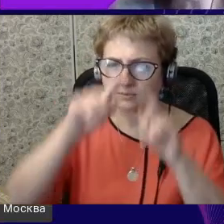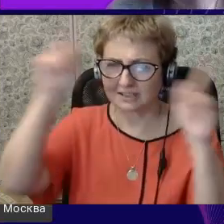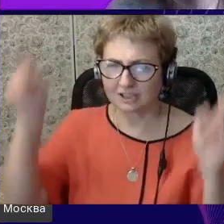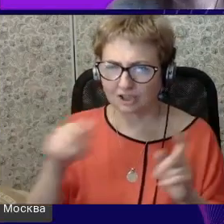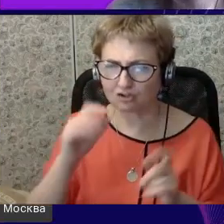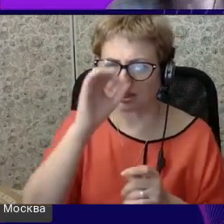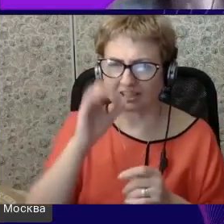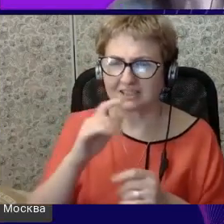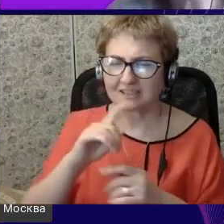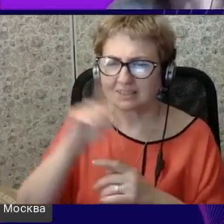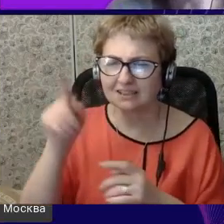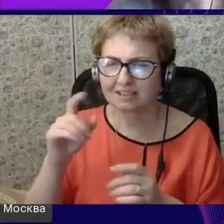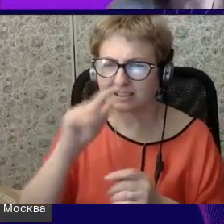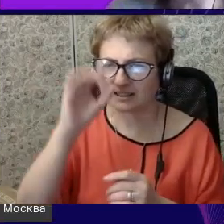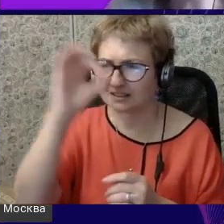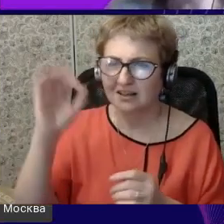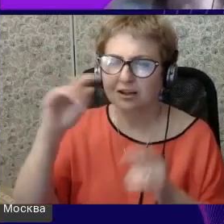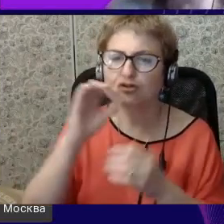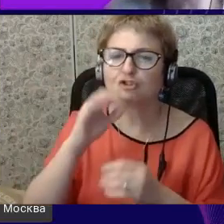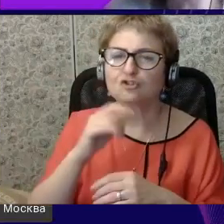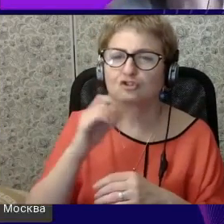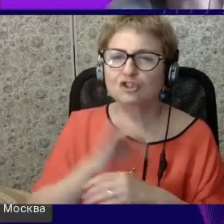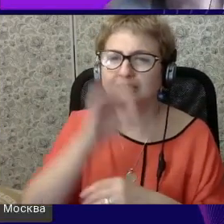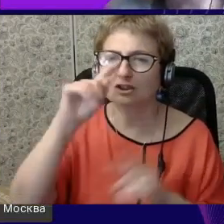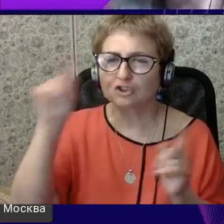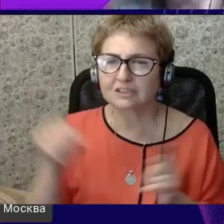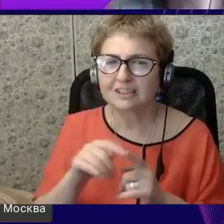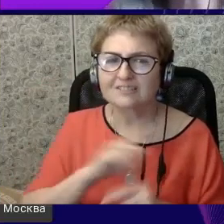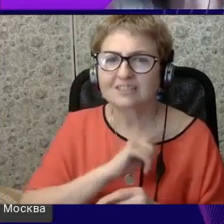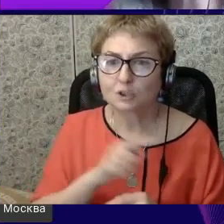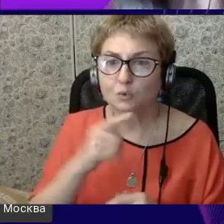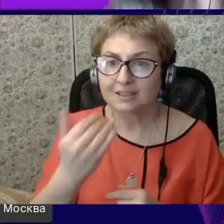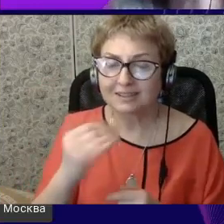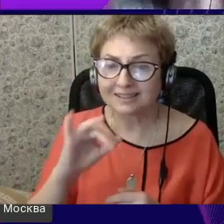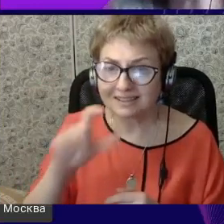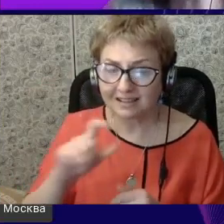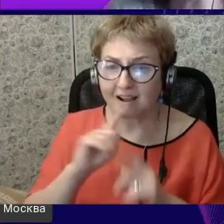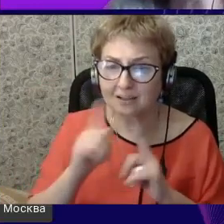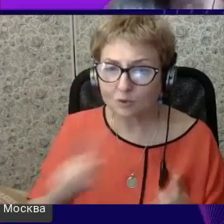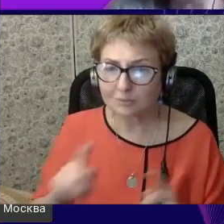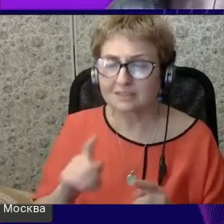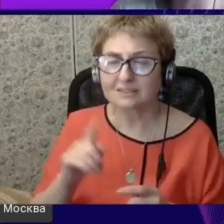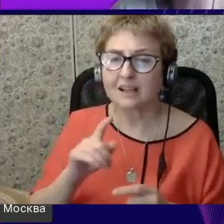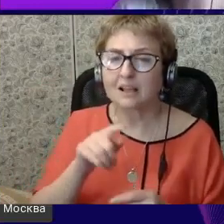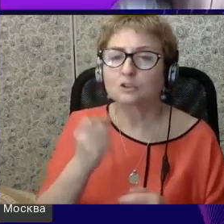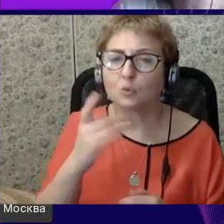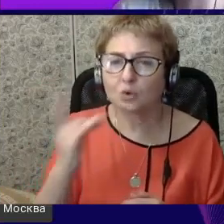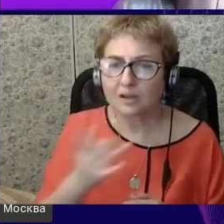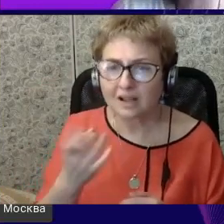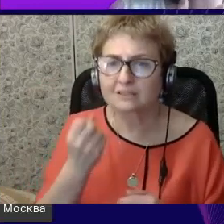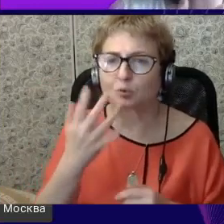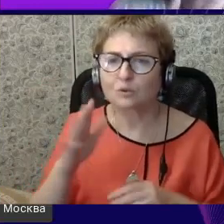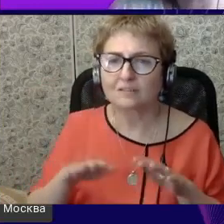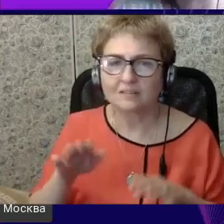пользуемся таймером, или очень как бы простыми крупными часами со стрелками. Дело не в том, что люди не хотят заниматься. Им в силу их